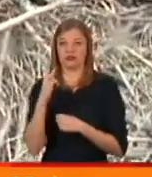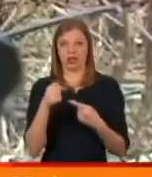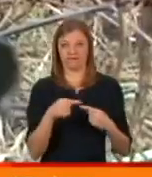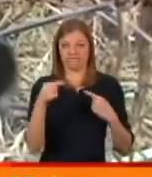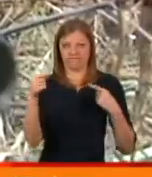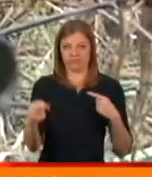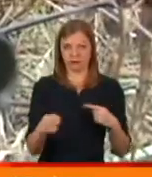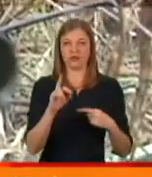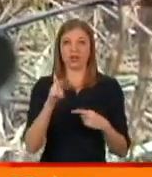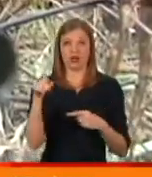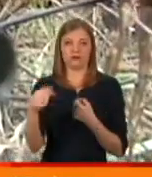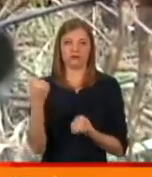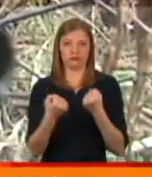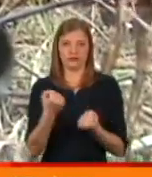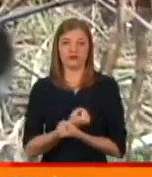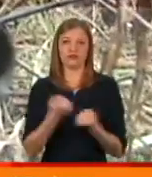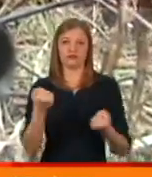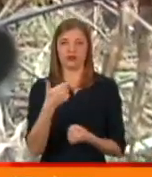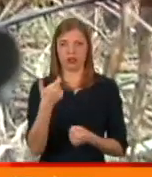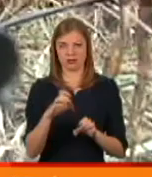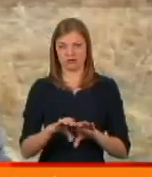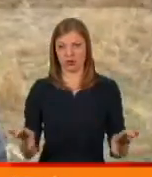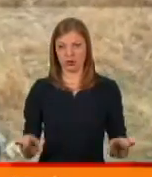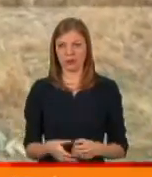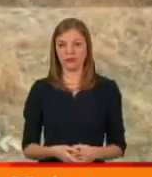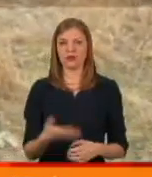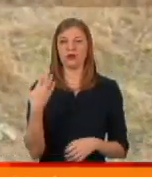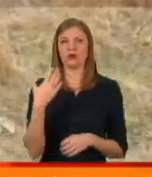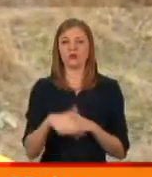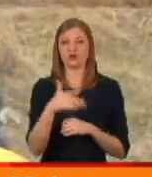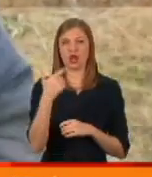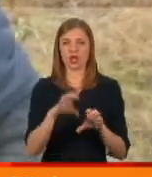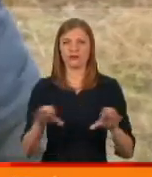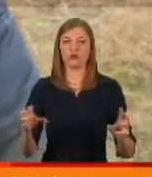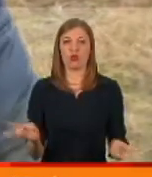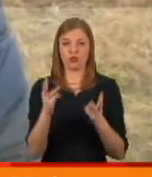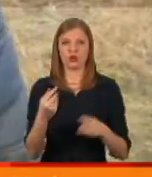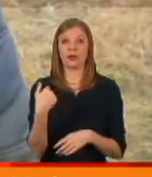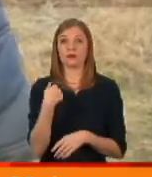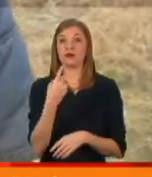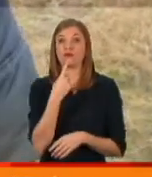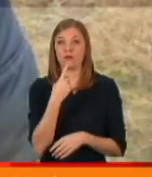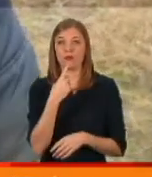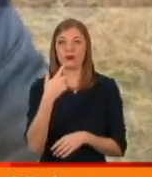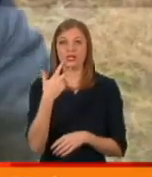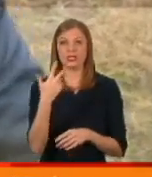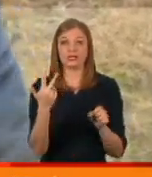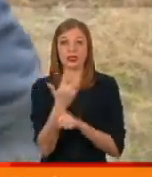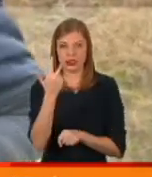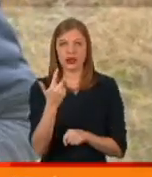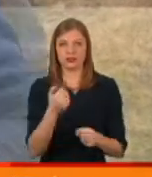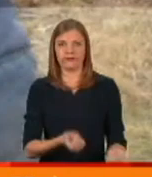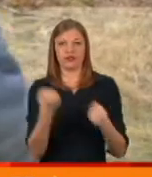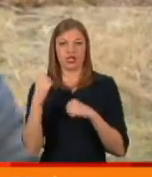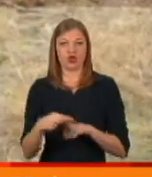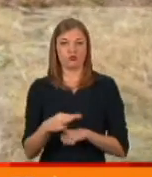безпечну відстань, як у легковикові вибухнув газовий балон. Вже газовий балон горить. Ми спробували третій раз витягли